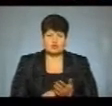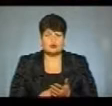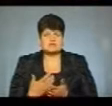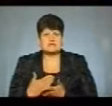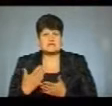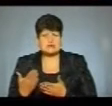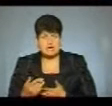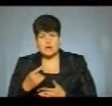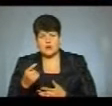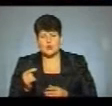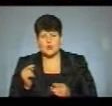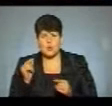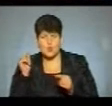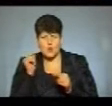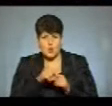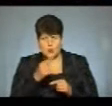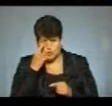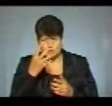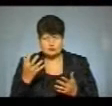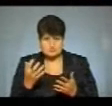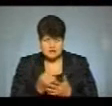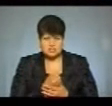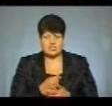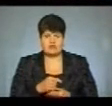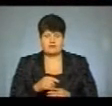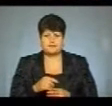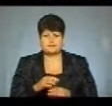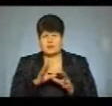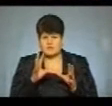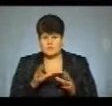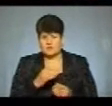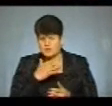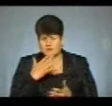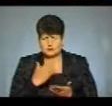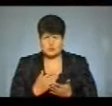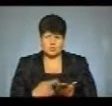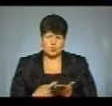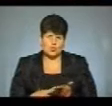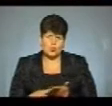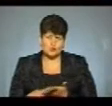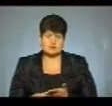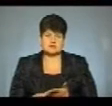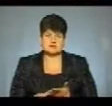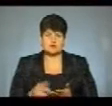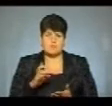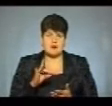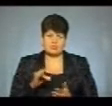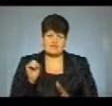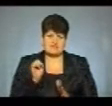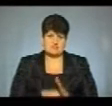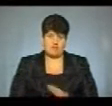що і кулі знайшли, і кулі в тілах знайшли. Досить багато є доказів, що іменно ці беркутівці вбивали.